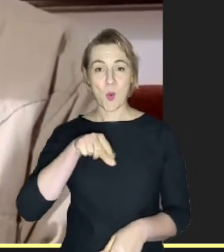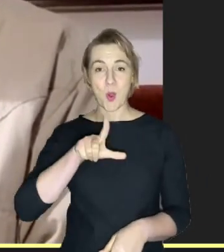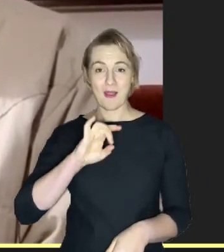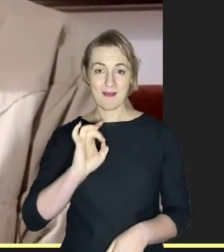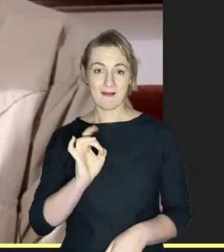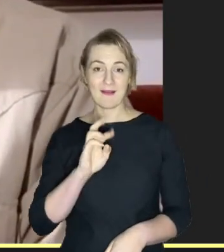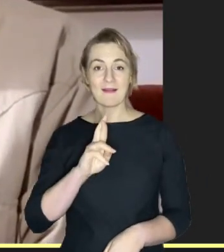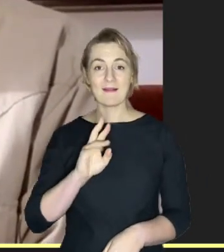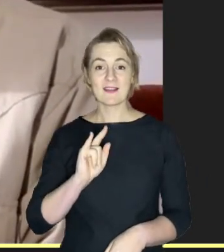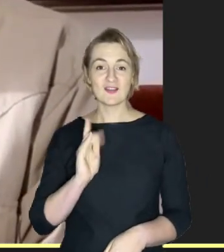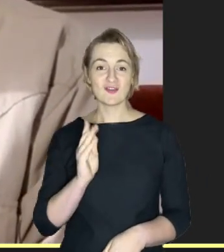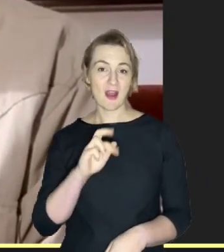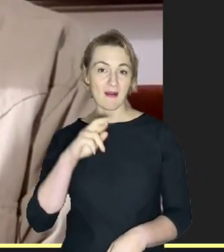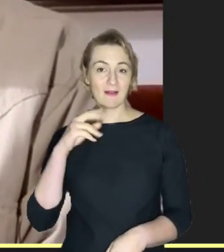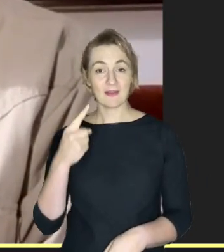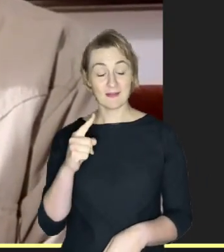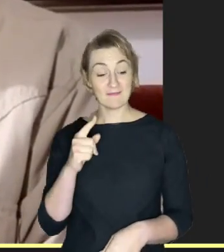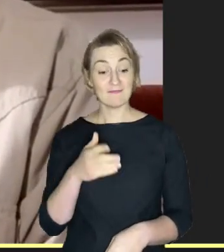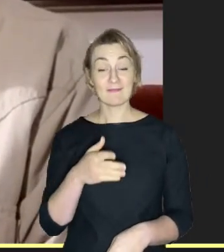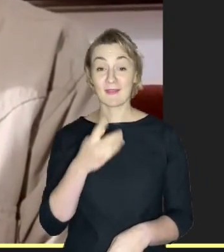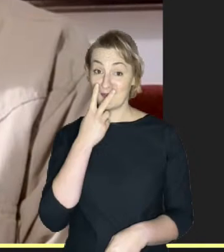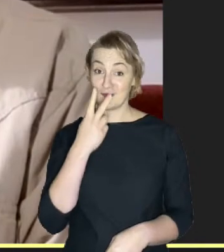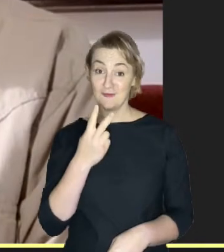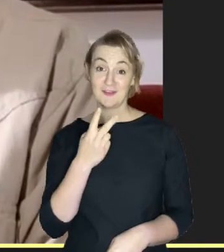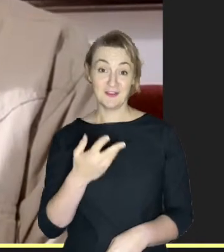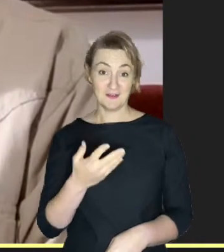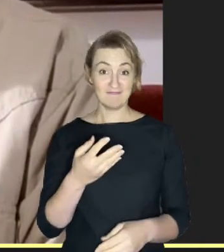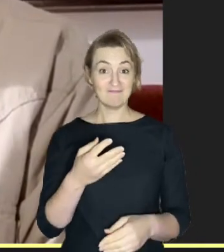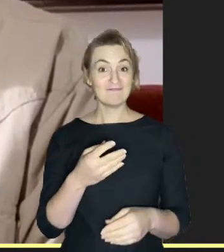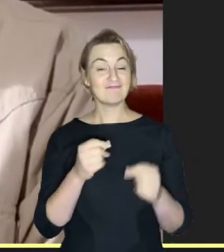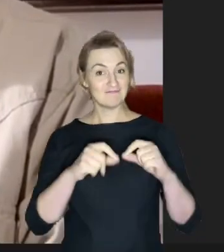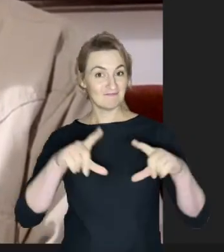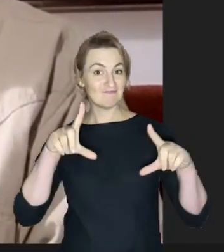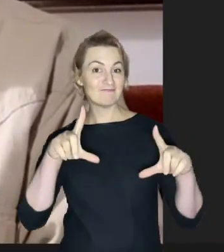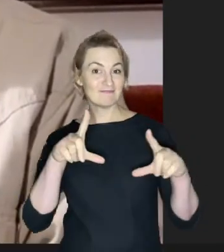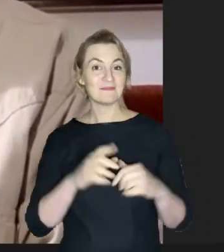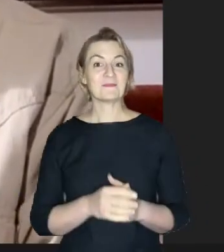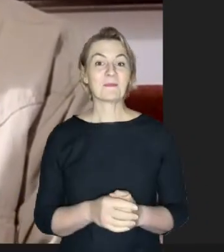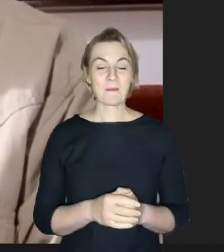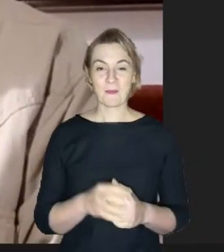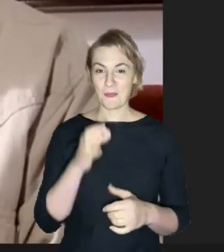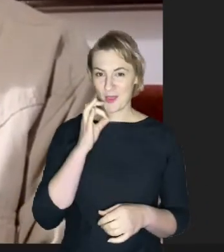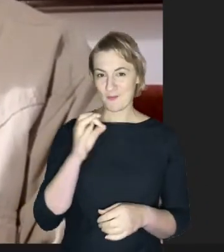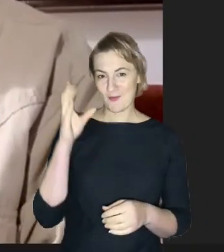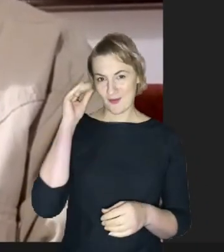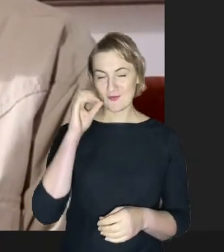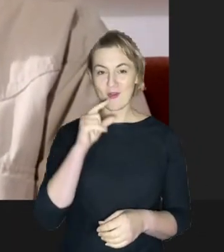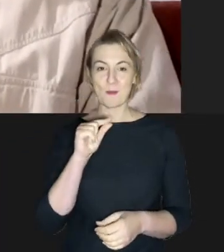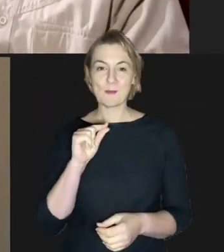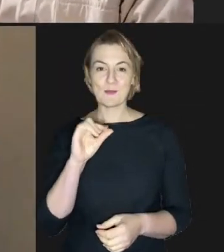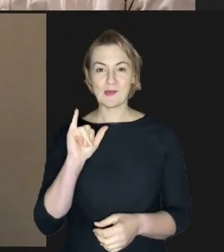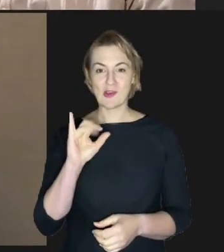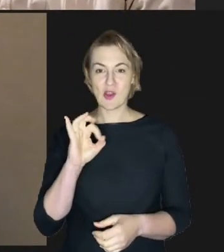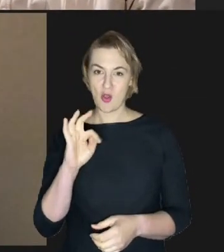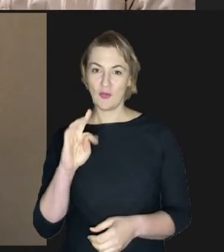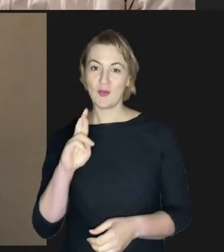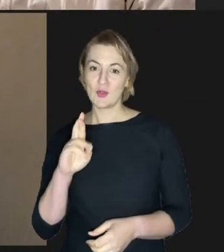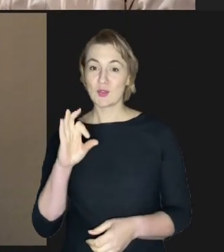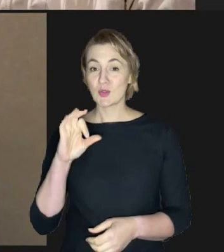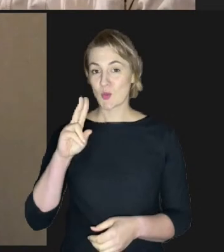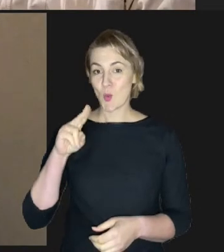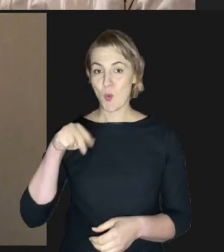Mnie Państwo widzicie. Piotrze, przedstaw się. Dobry wieczór, Piotr Skubała. Mamy przyjemność